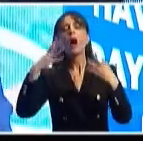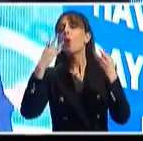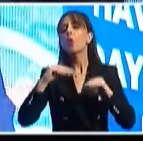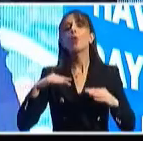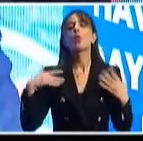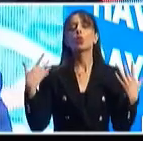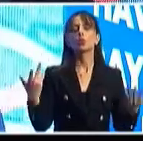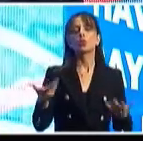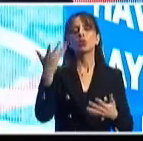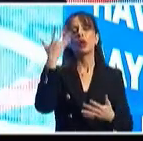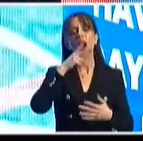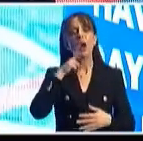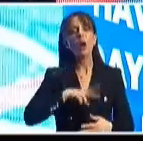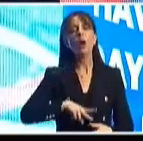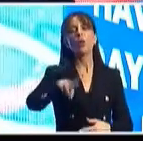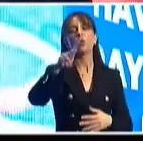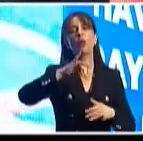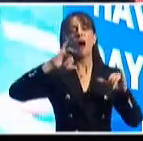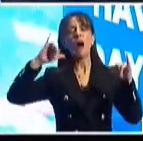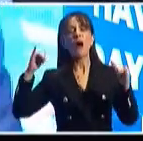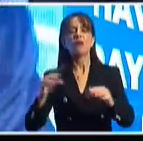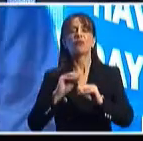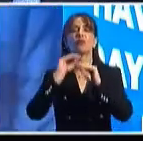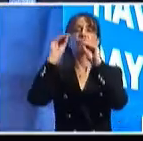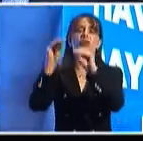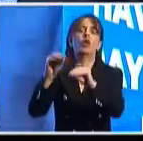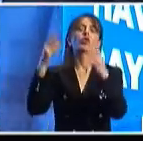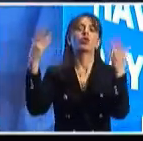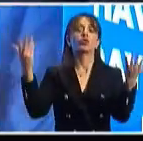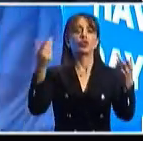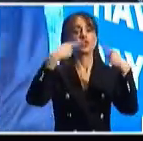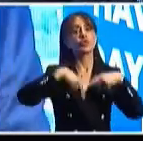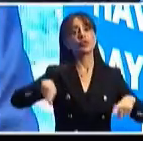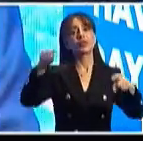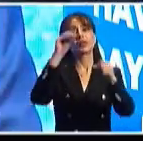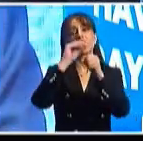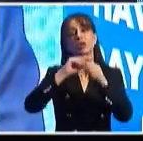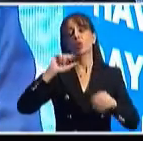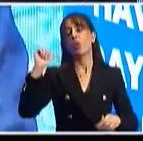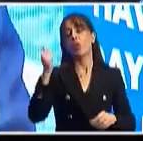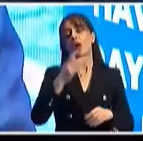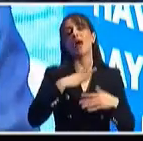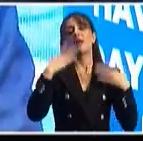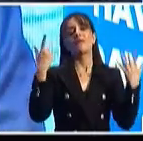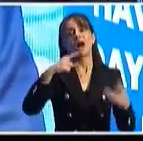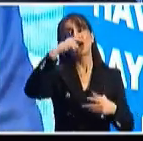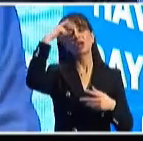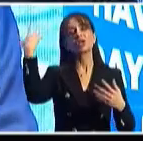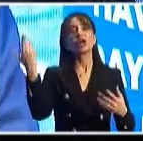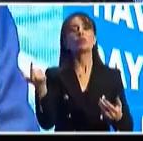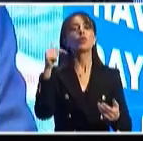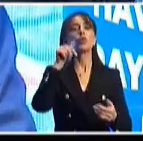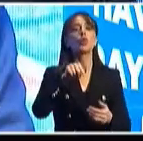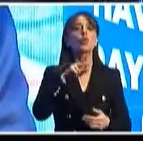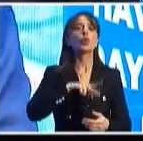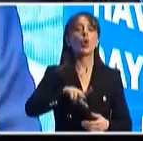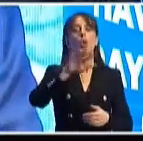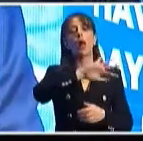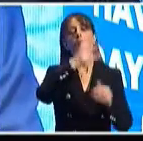karayoluna o yükü vermiş olursunuz. Bu hat da bizim için çok çok önemli. İnşallah bu hattımızla birlikte